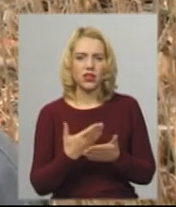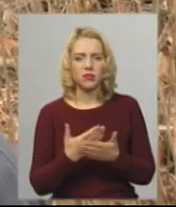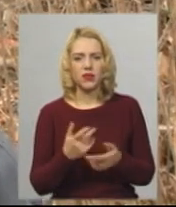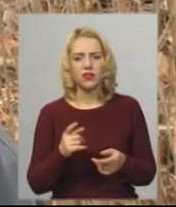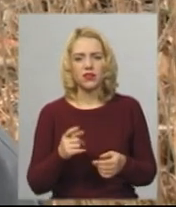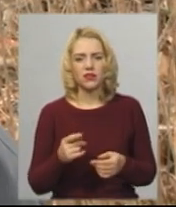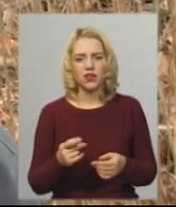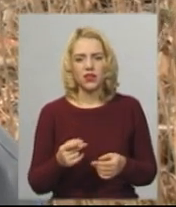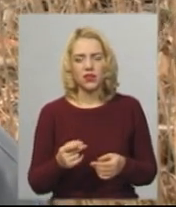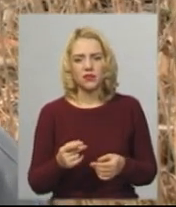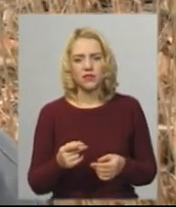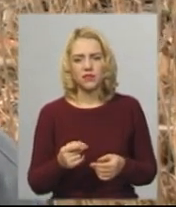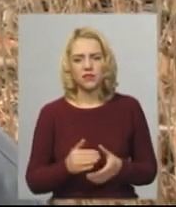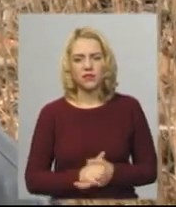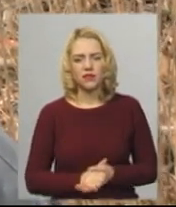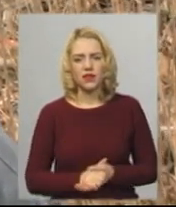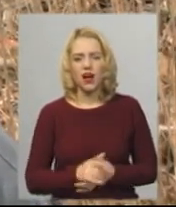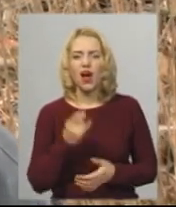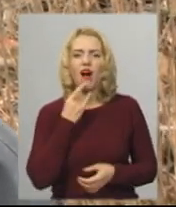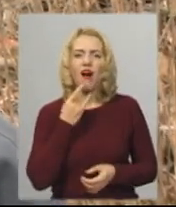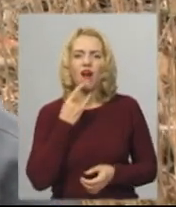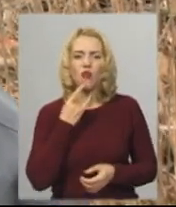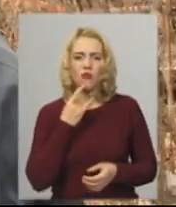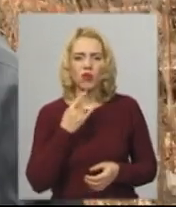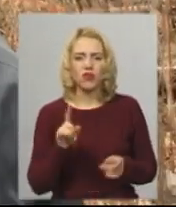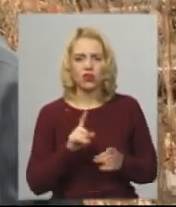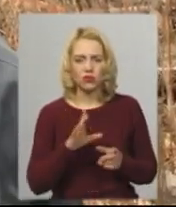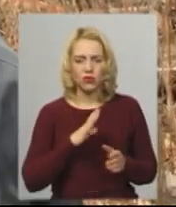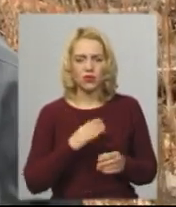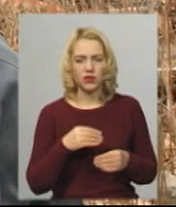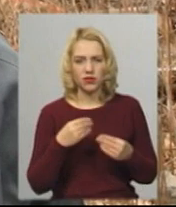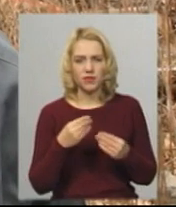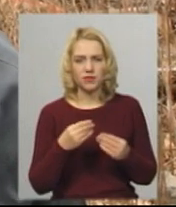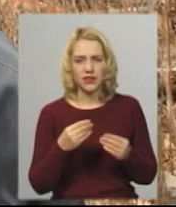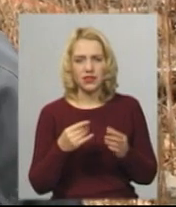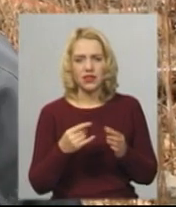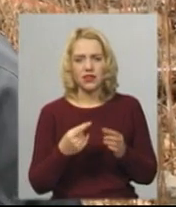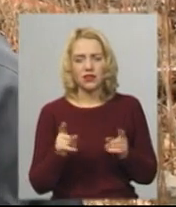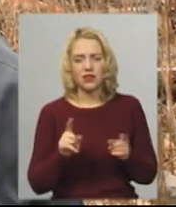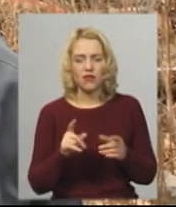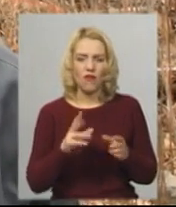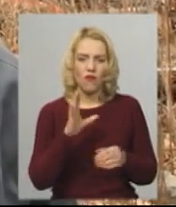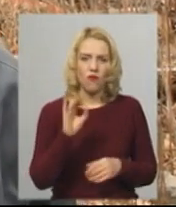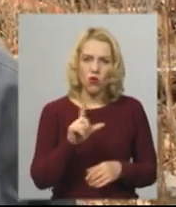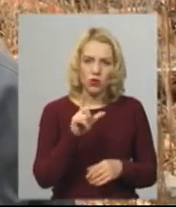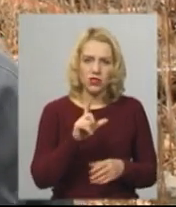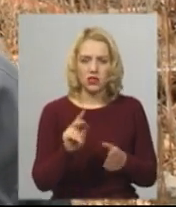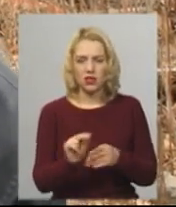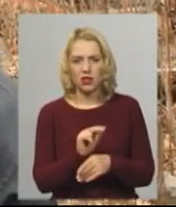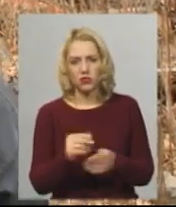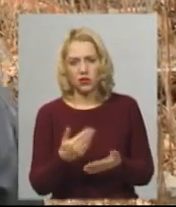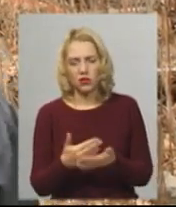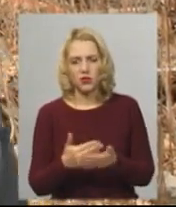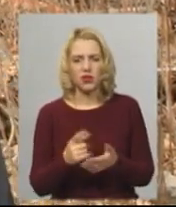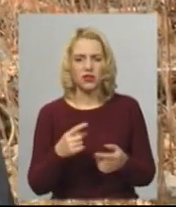що зарадити батарейку, допомагаю. То воза ремонтувати, то